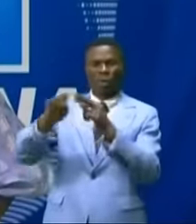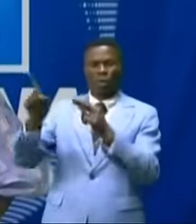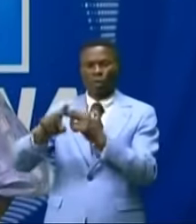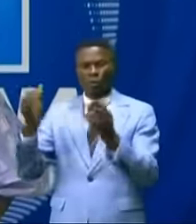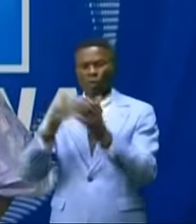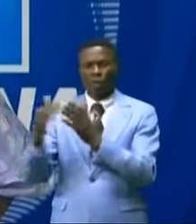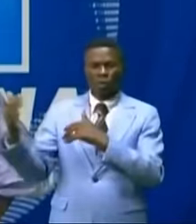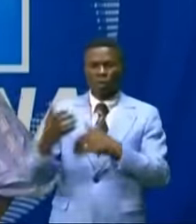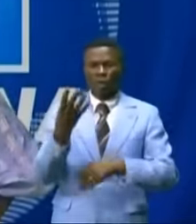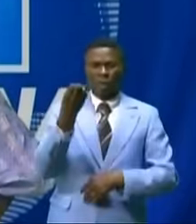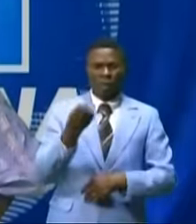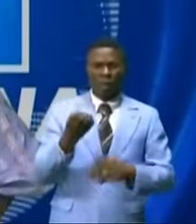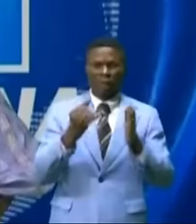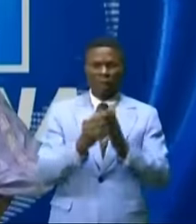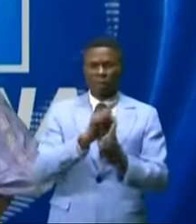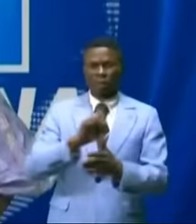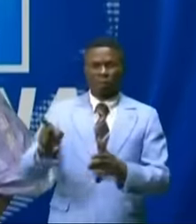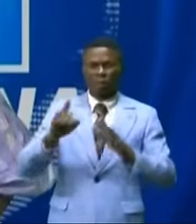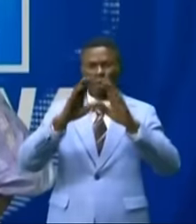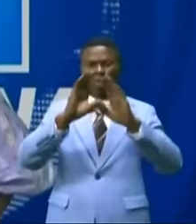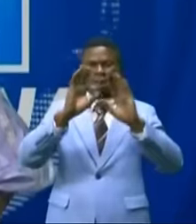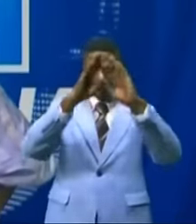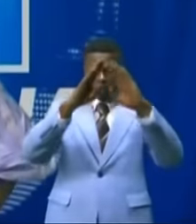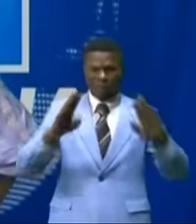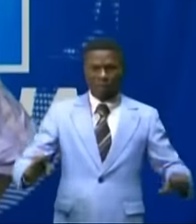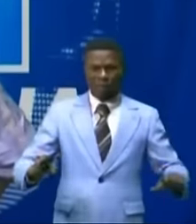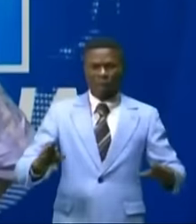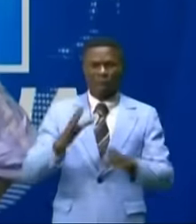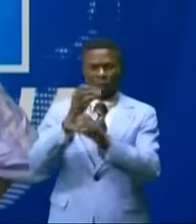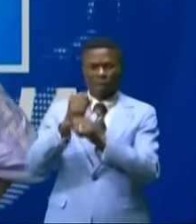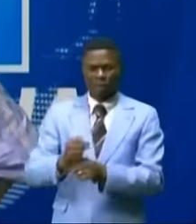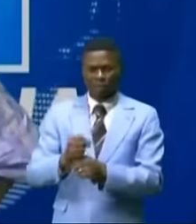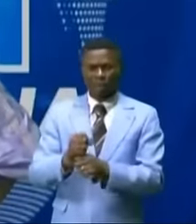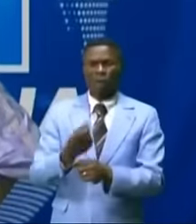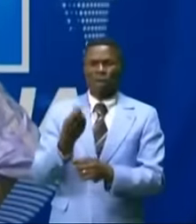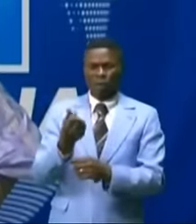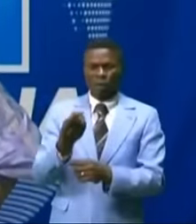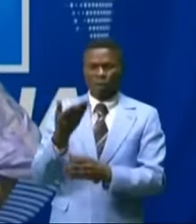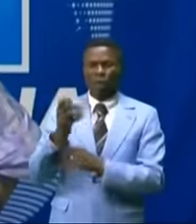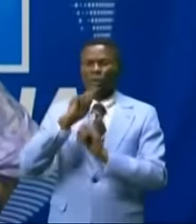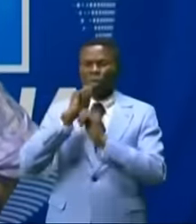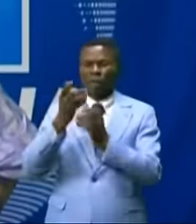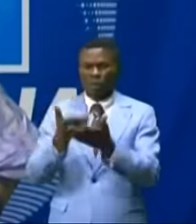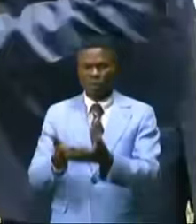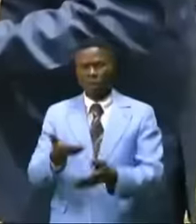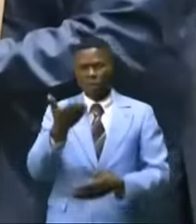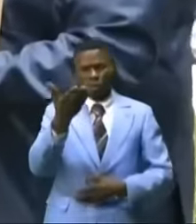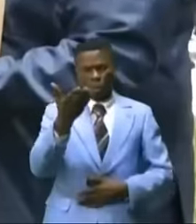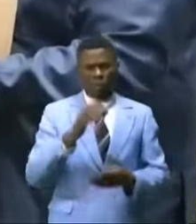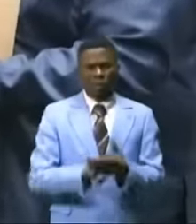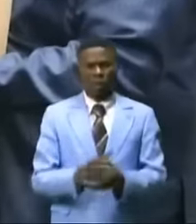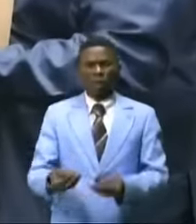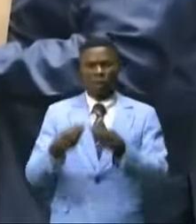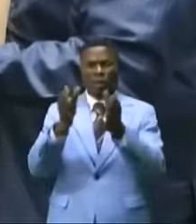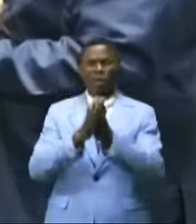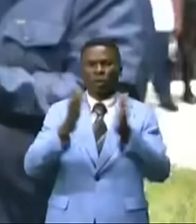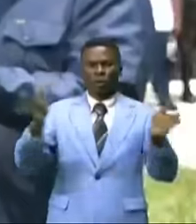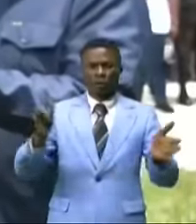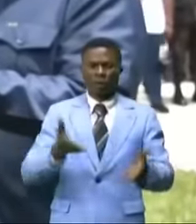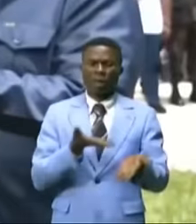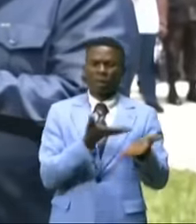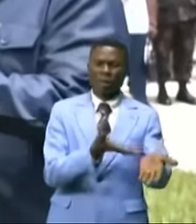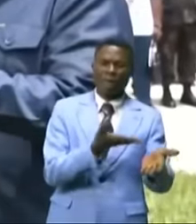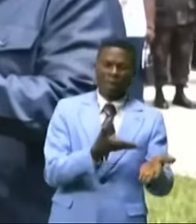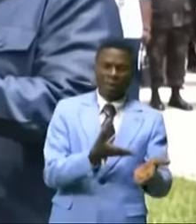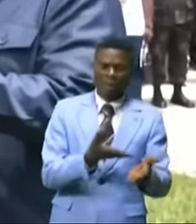Plus de 46 000 ménages sont assistés dans le Masisi et ailleurs. Regardez. Remise officielle de l'assistance